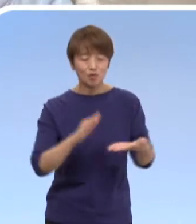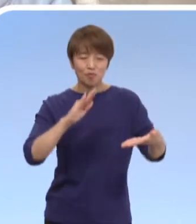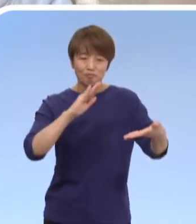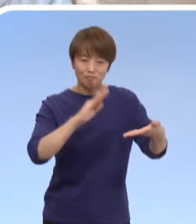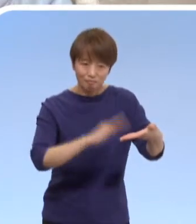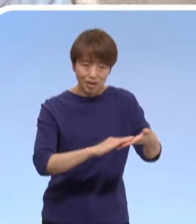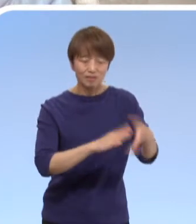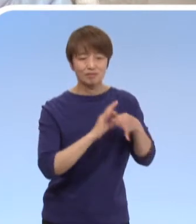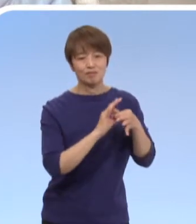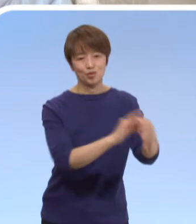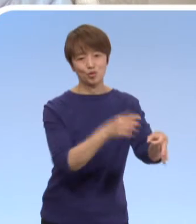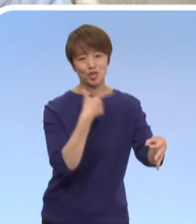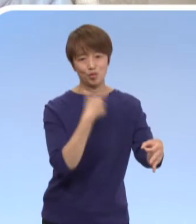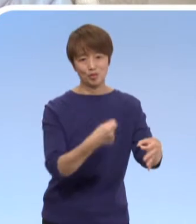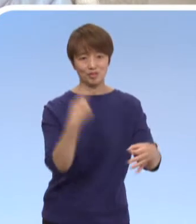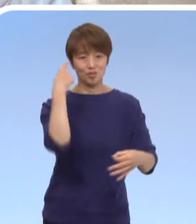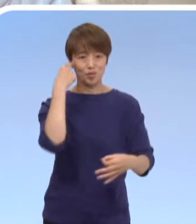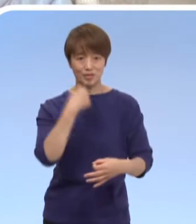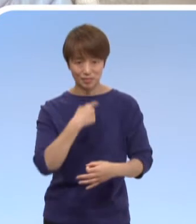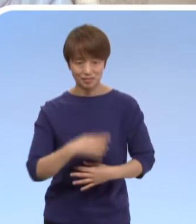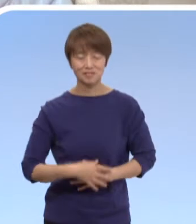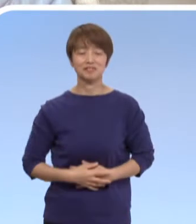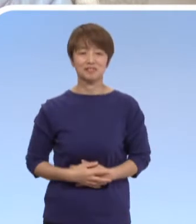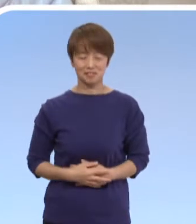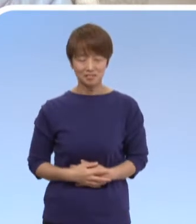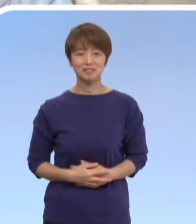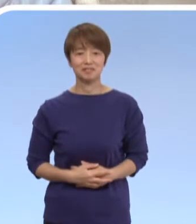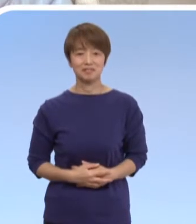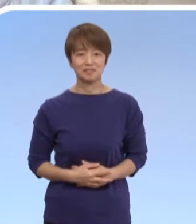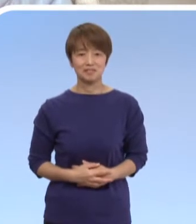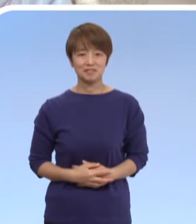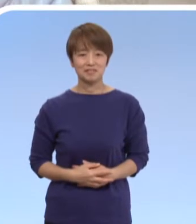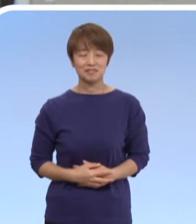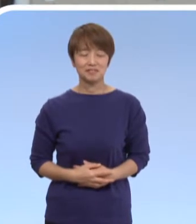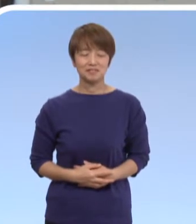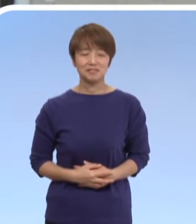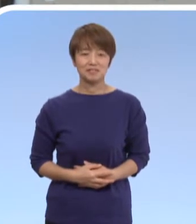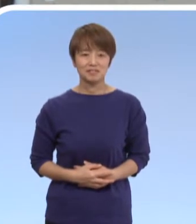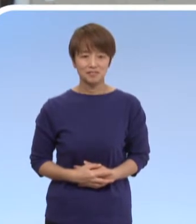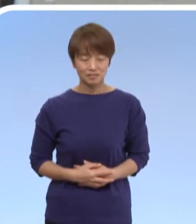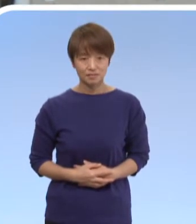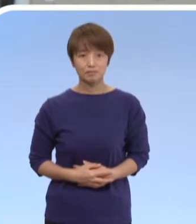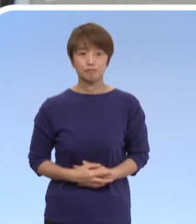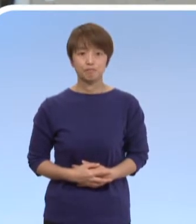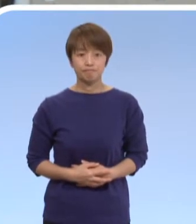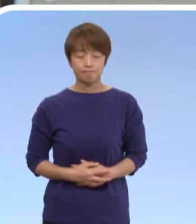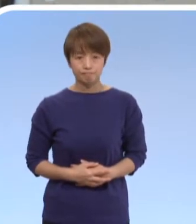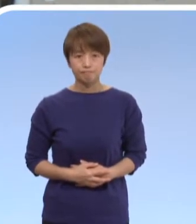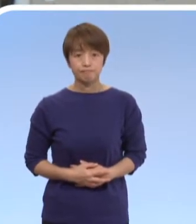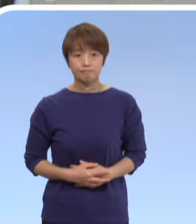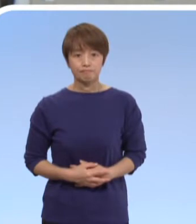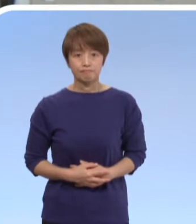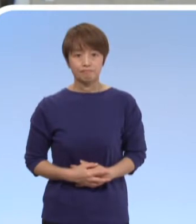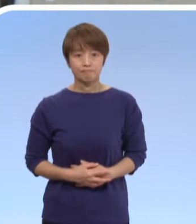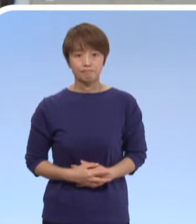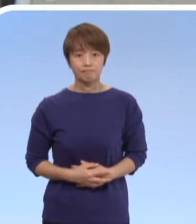お母さんたちにもずっと続けていってもらえるように引き継いでもらえたらなと思っています。